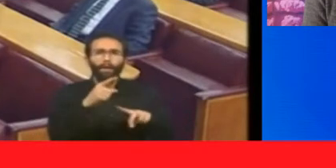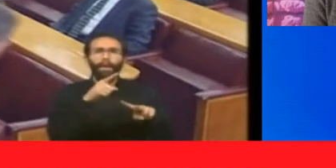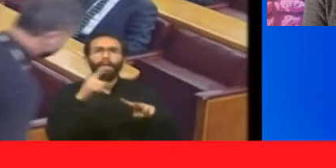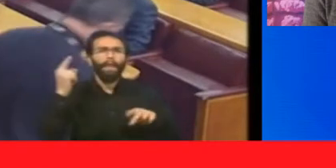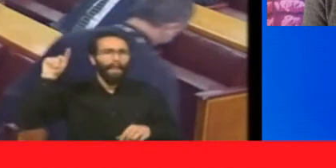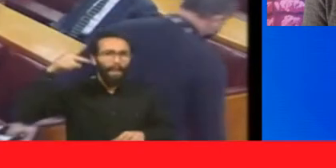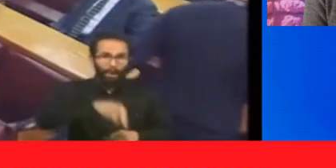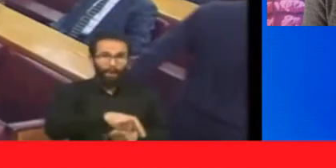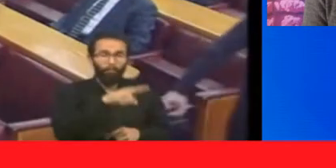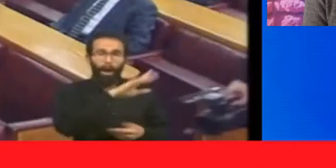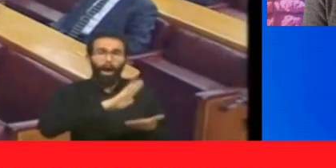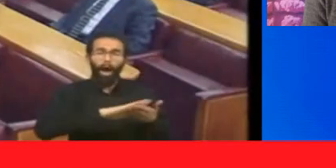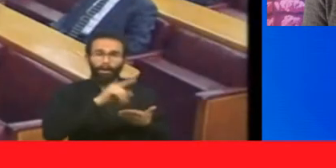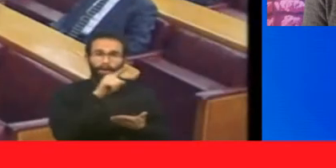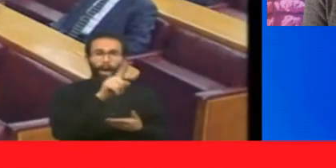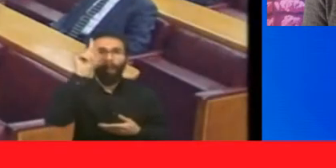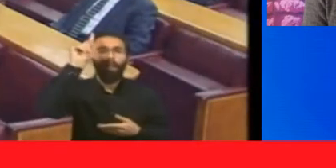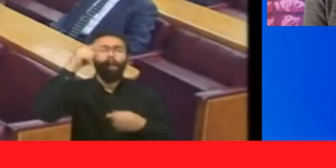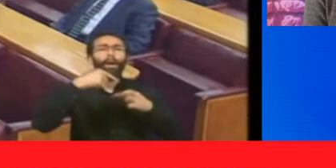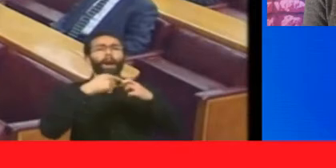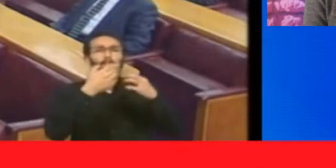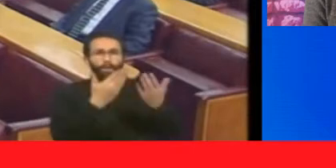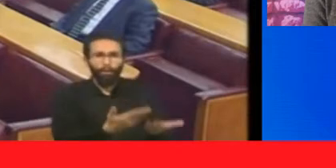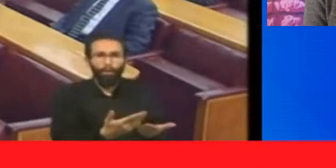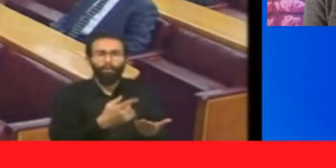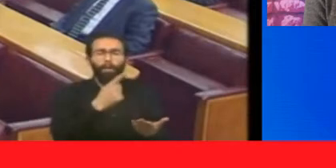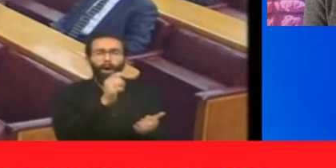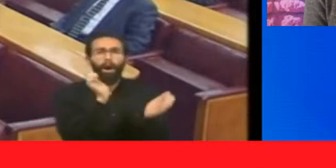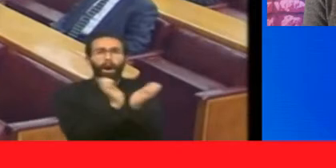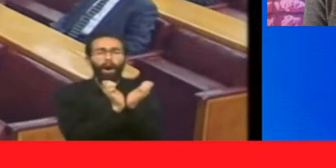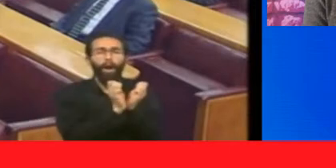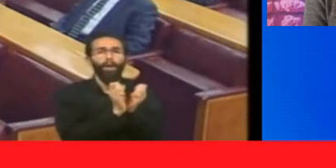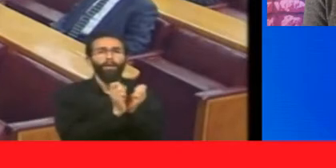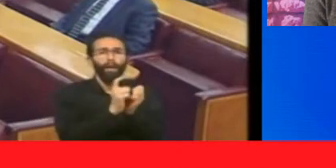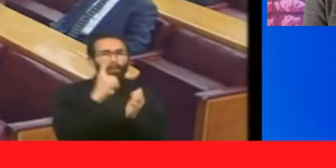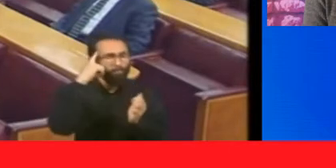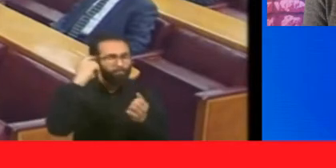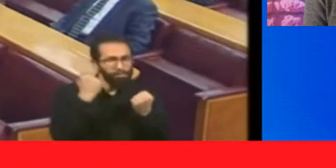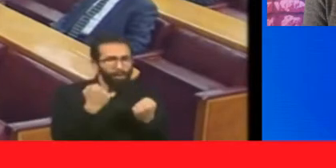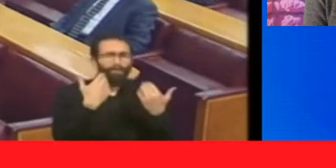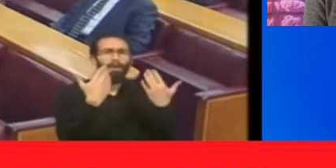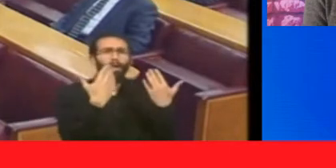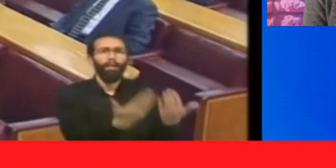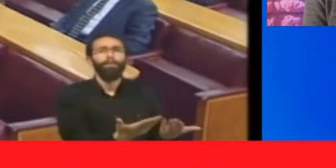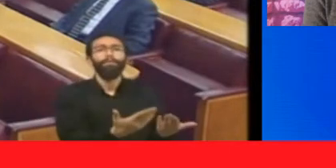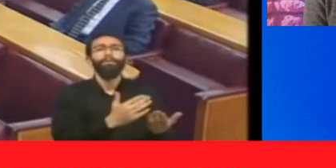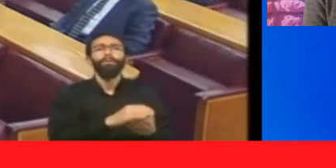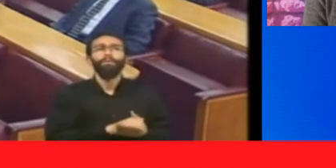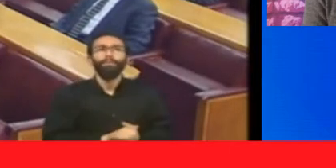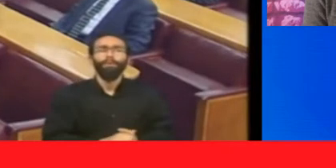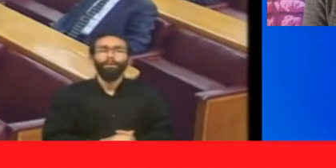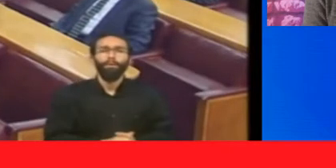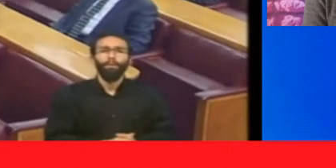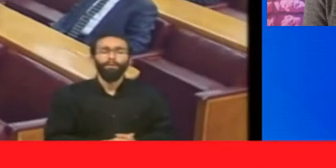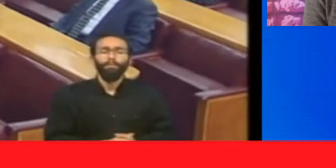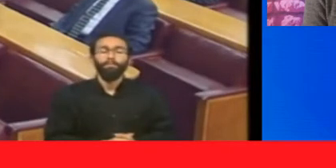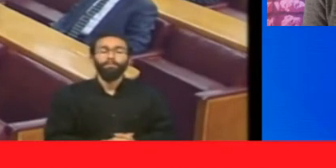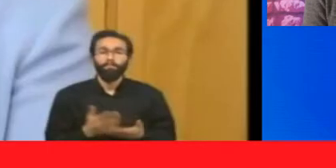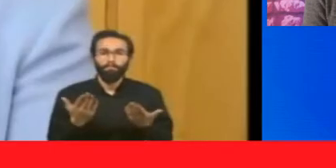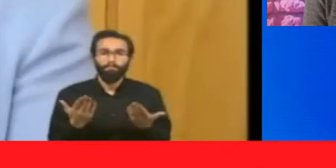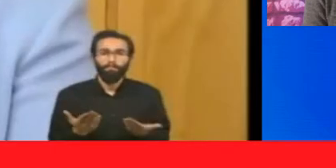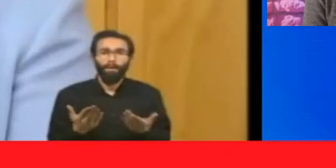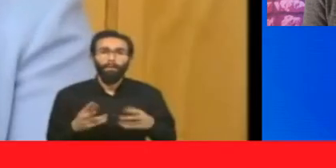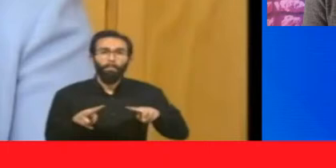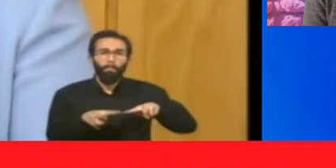rahmet diliyorum. Kederli ailesine bir kez daha buradan başsağlığı dileklerimizi iletiyorum. Evet,